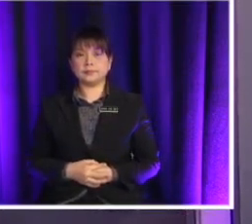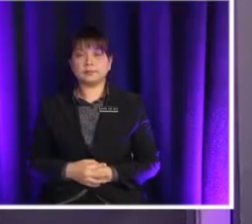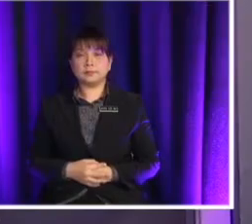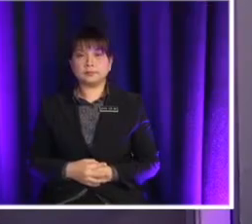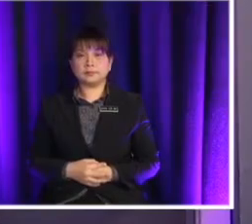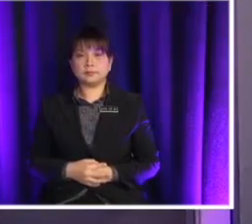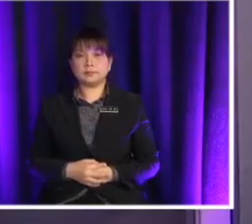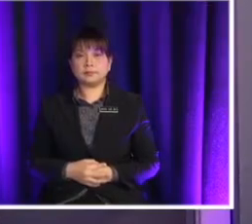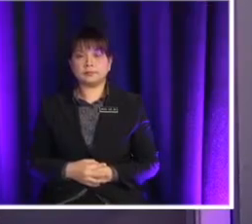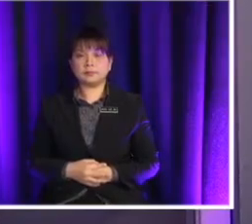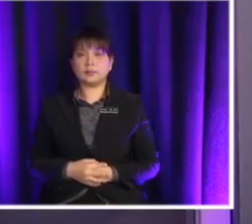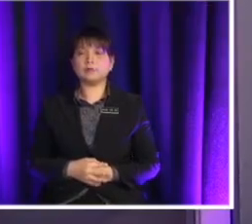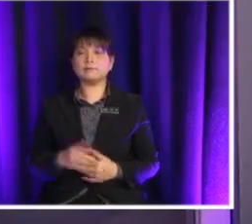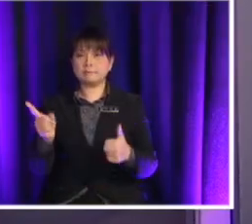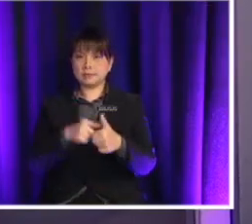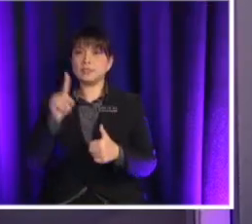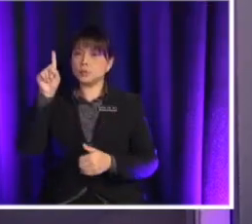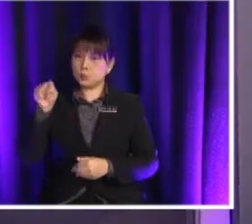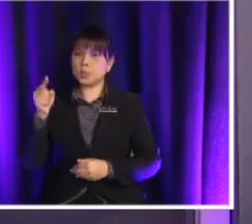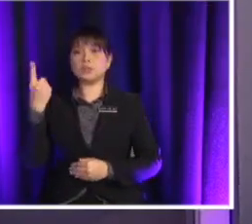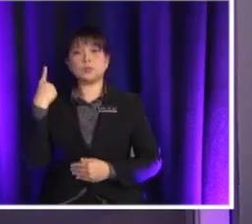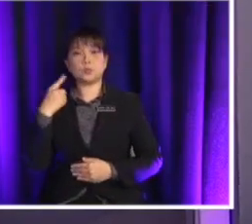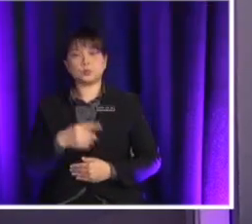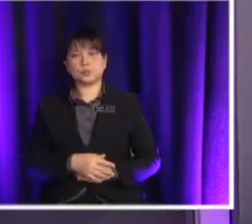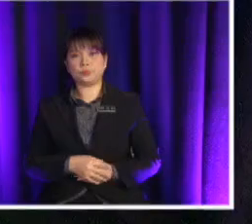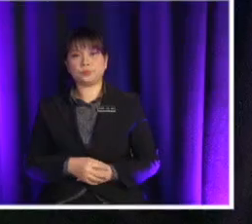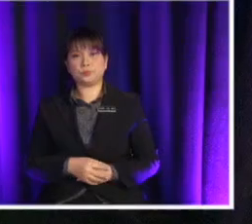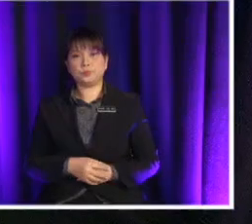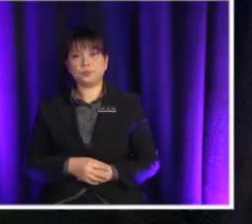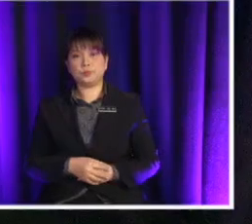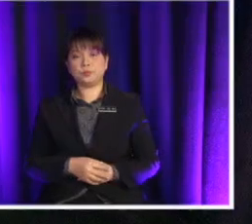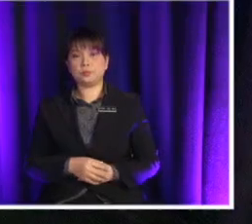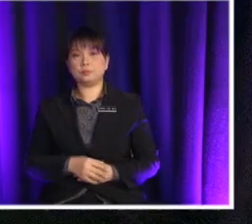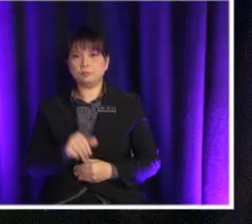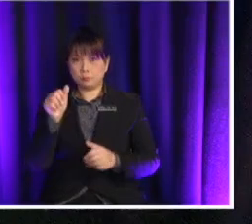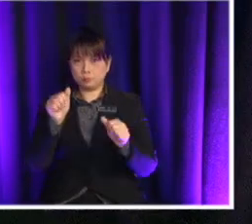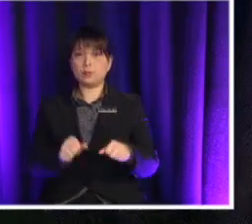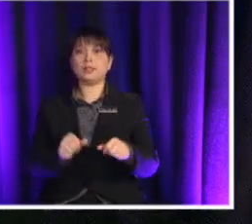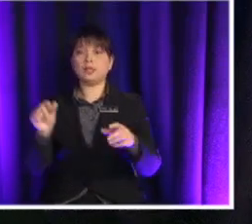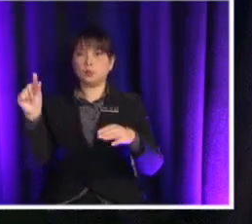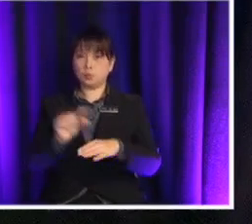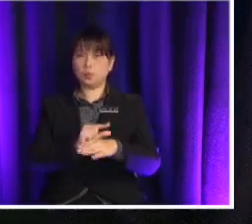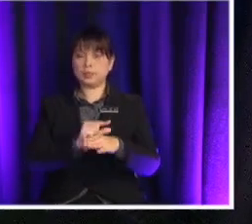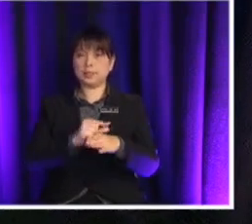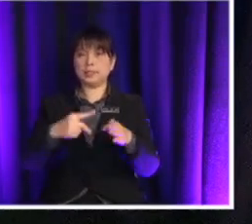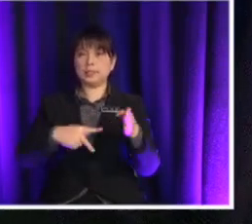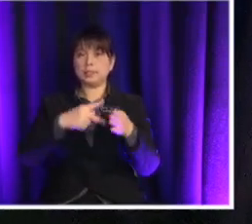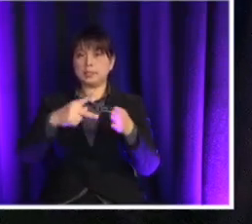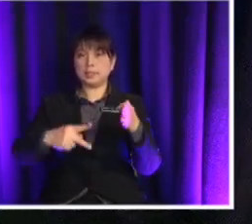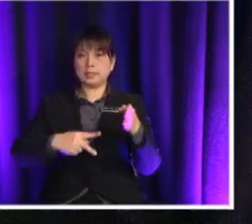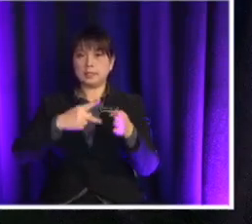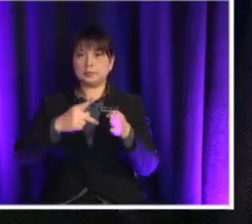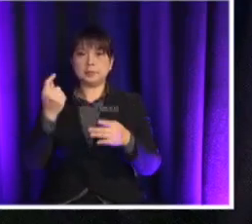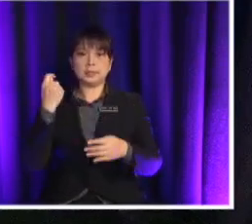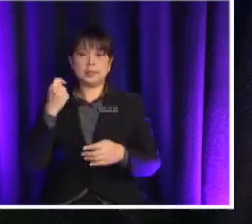kita pasang switch dahulu. Switch terlebih dahulu. Okey, so pasang switch kita boleh gunakan kabel ni tadi. Okey, kabel kita nak masukkan. So